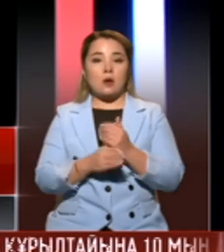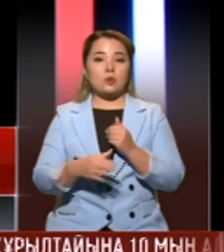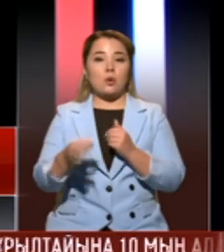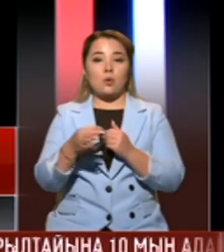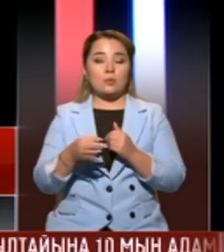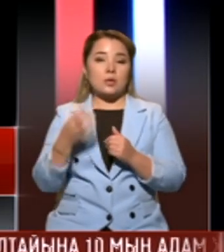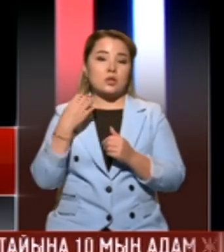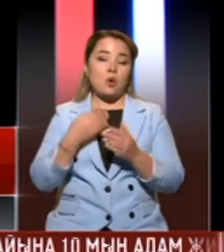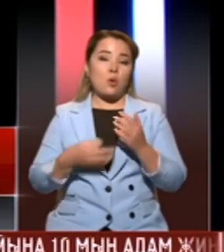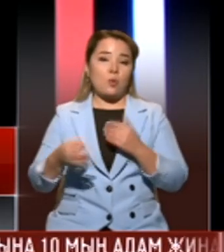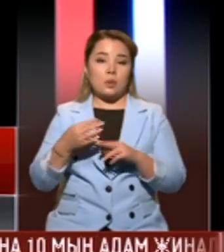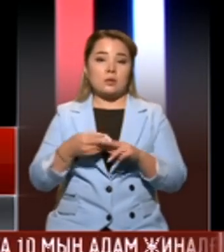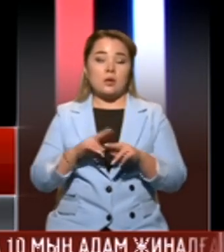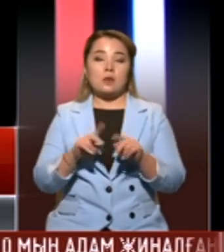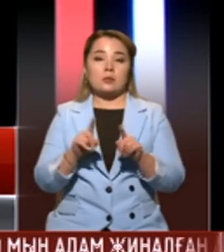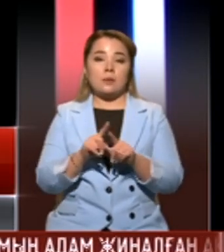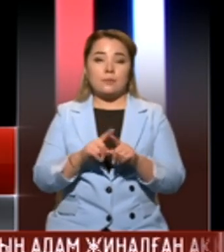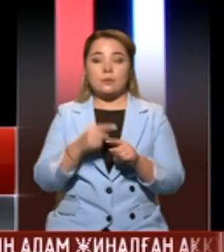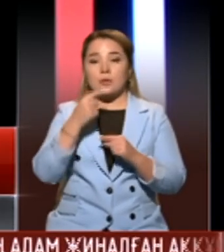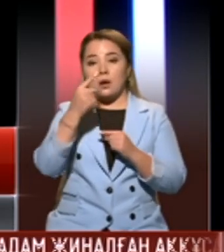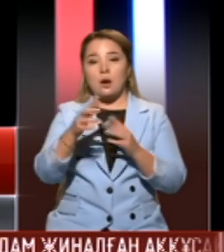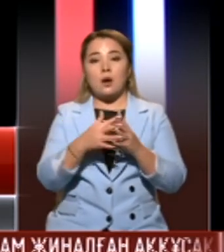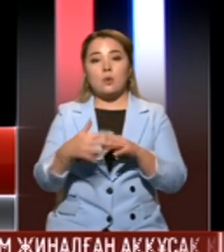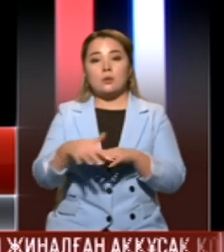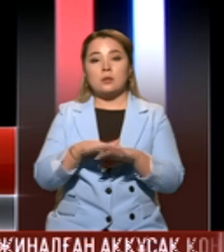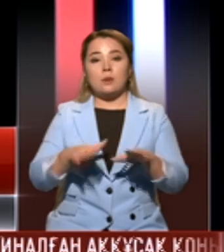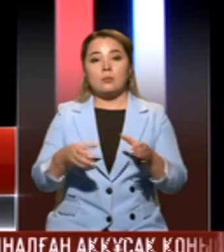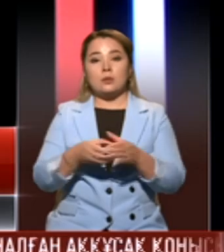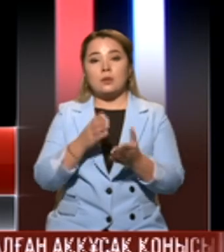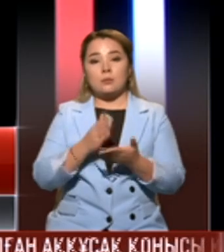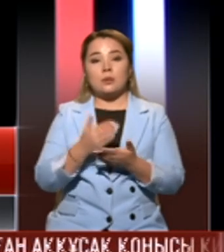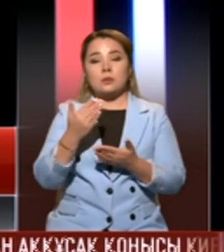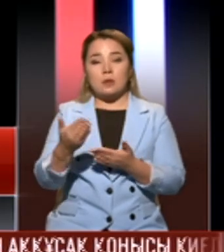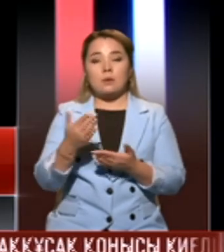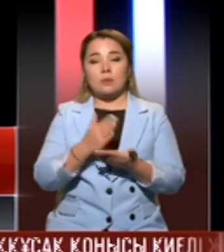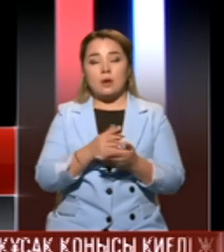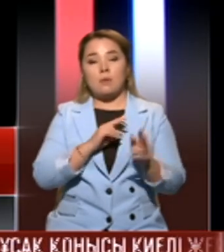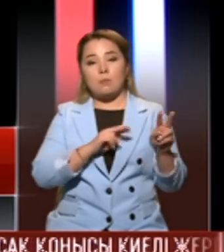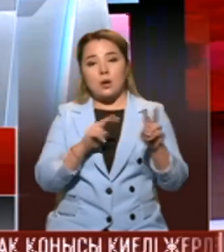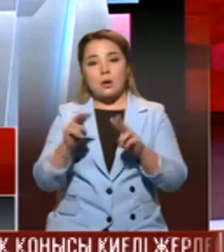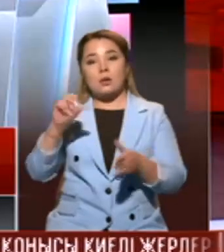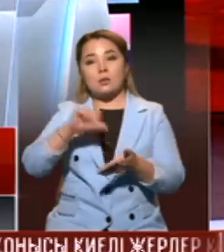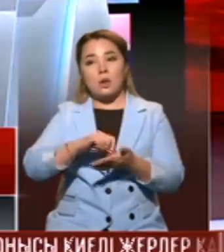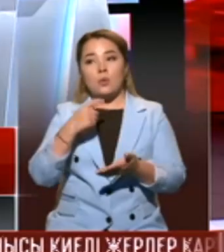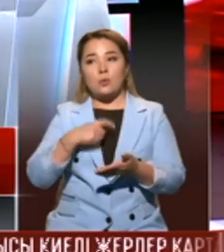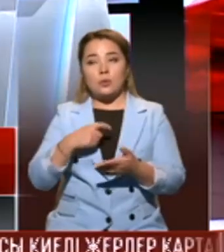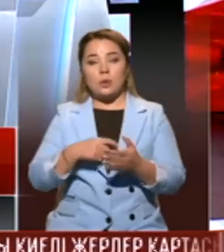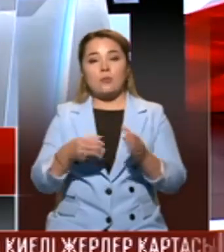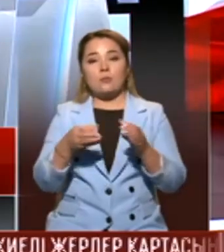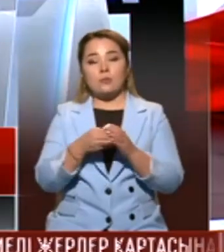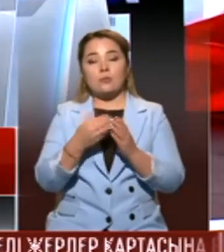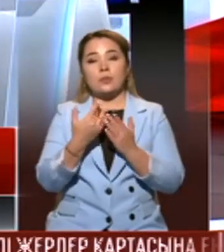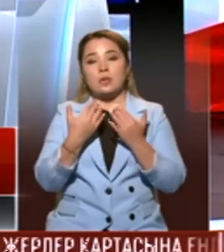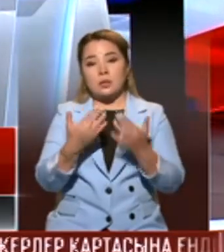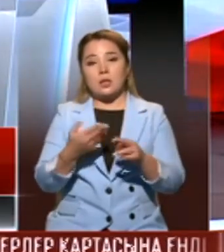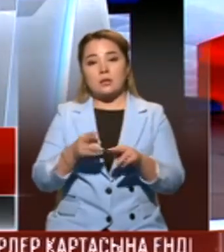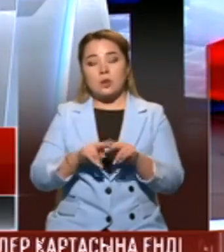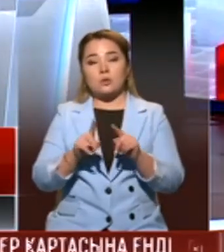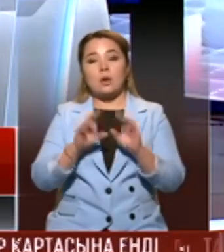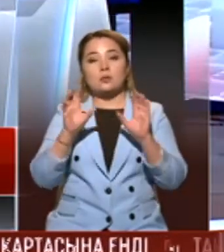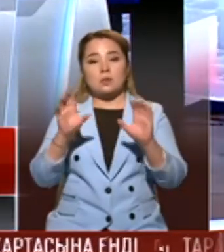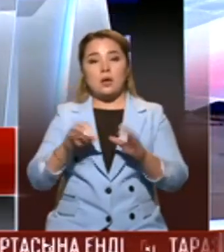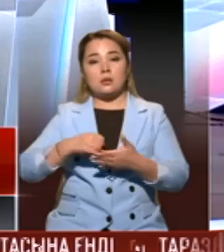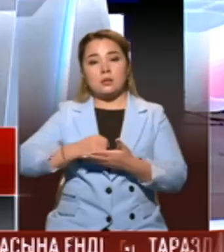облысы, Қызылорда облысында бір алыс ауылдар бар ғой, оларды мысалға енді 5000 бақылаушының өзінің функциялары ерған бәрі